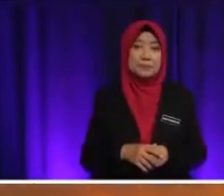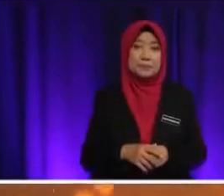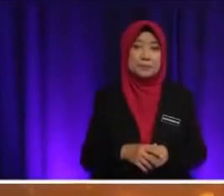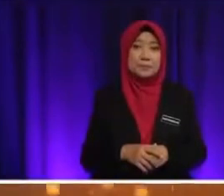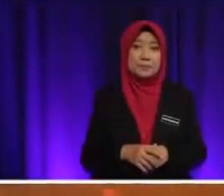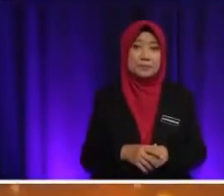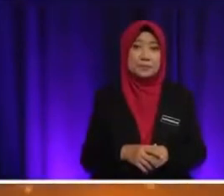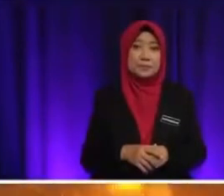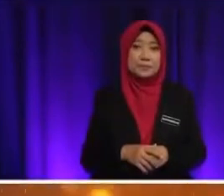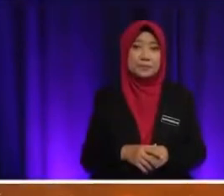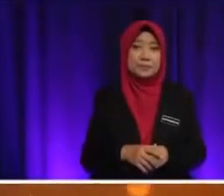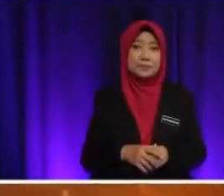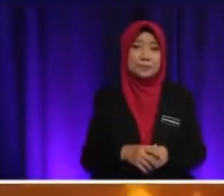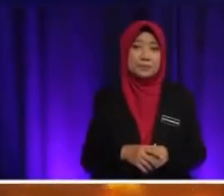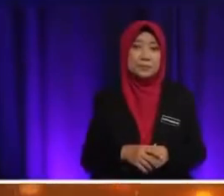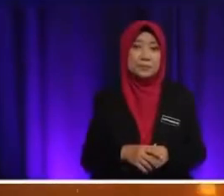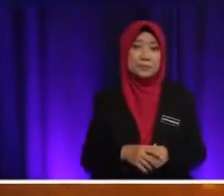Hayati.